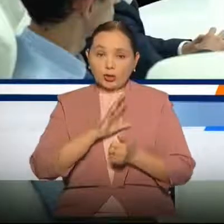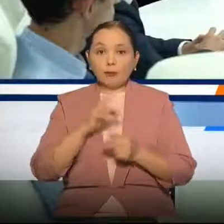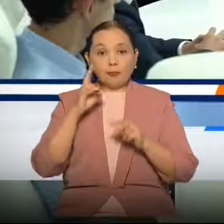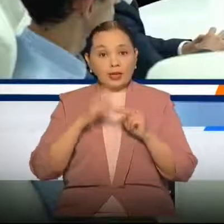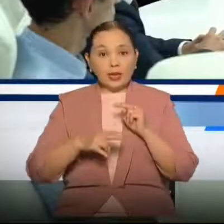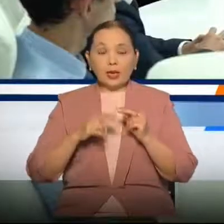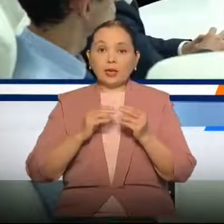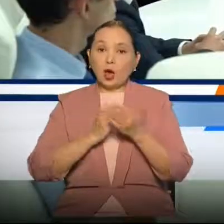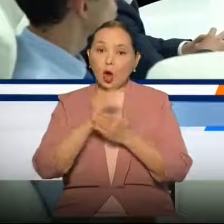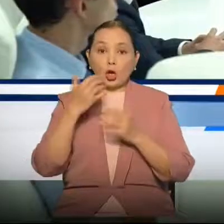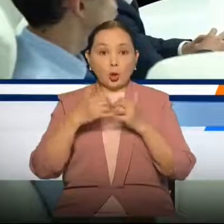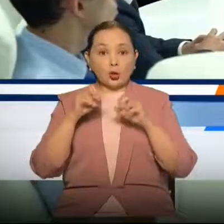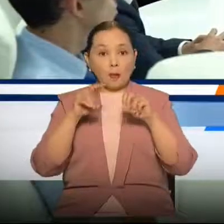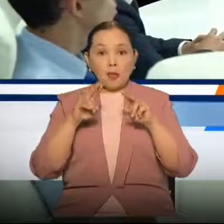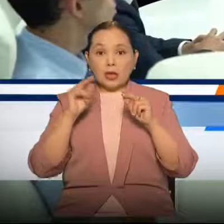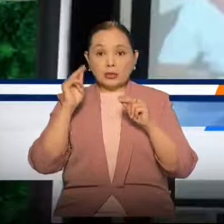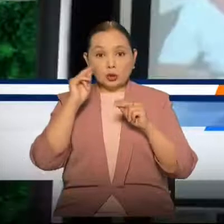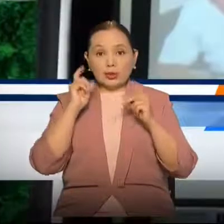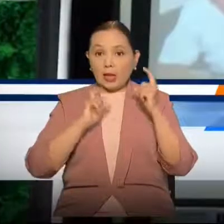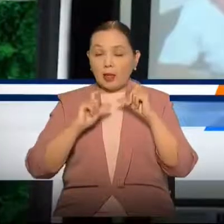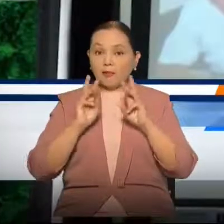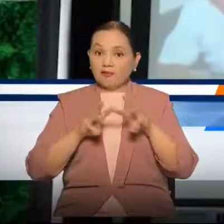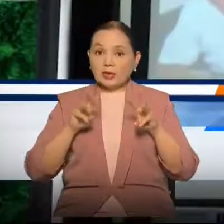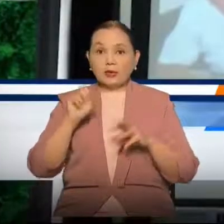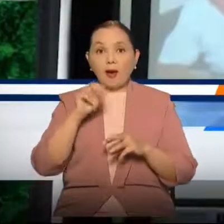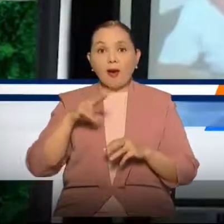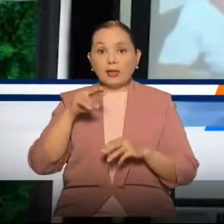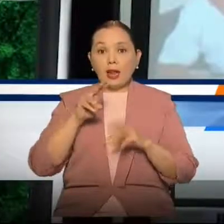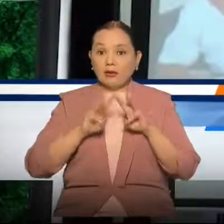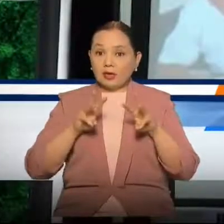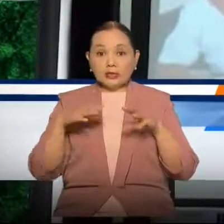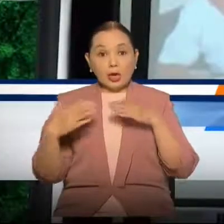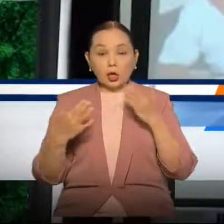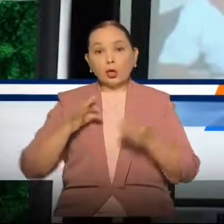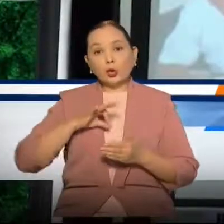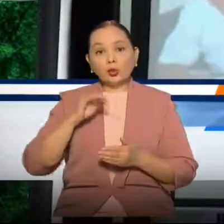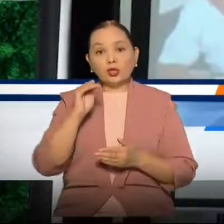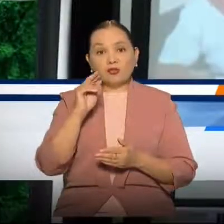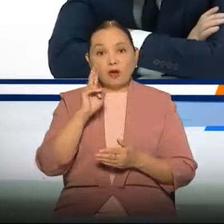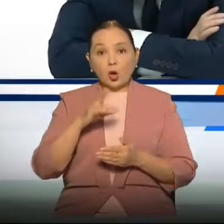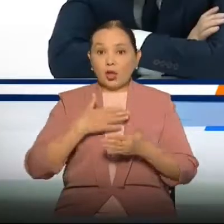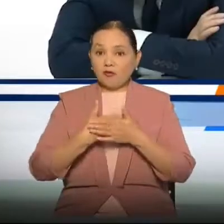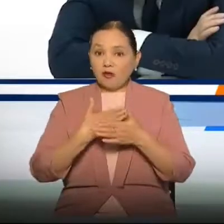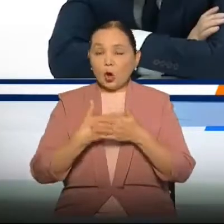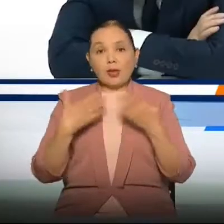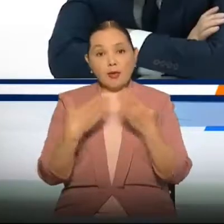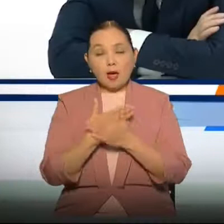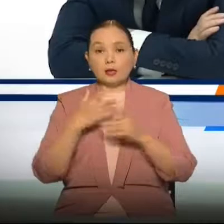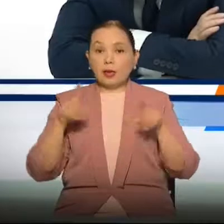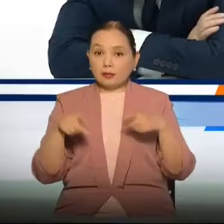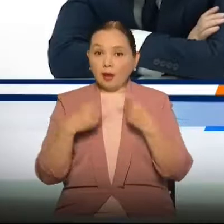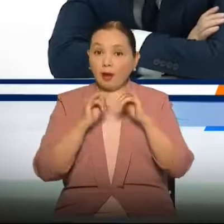Yakunda oliy va o'rta maxsus ta'lim vazirligi hamda adliya vazirliklari o'rtasida yuridik fakultetlar faoliyatini yanada